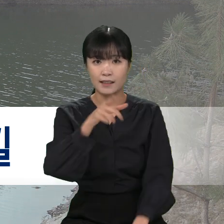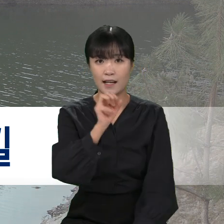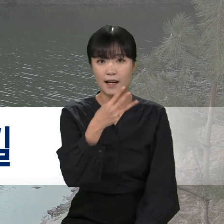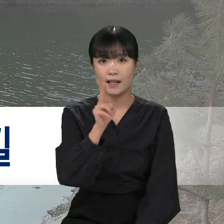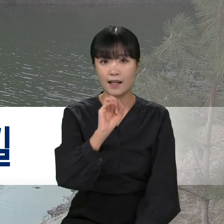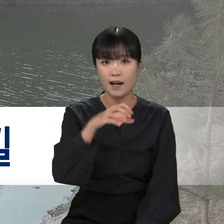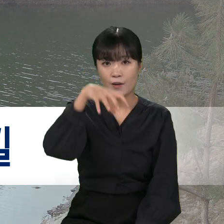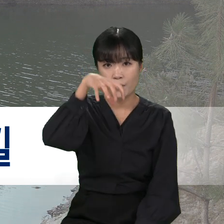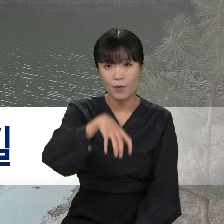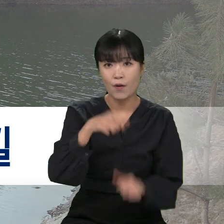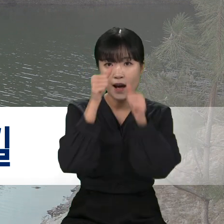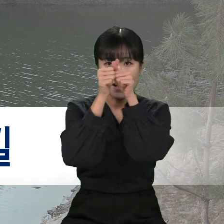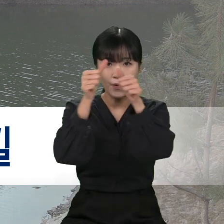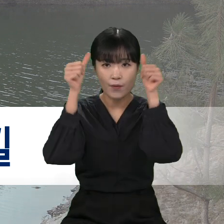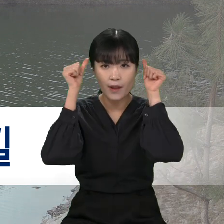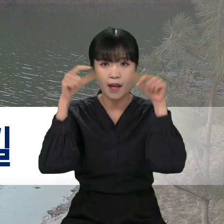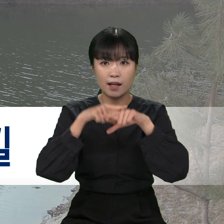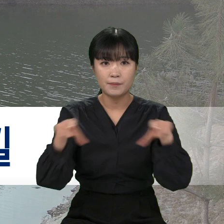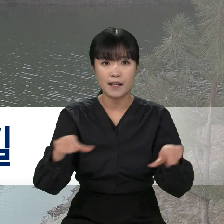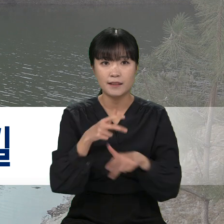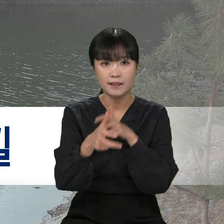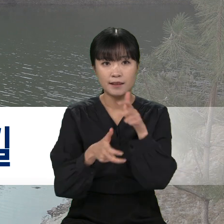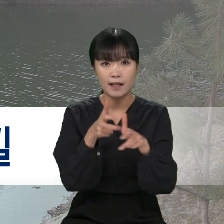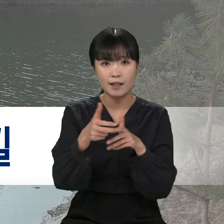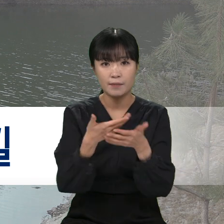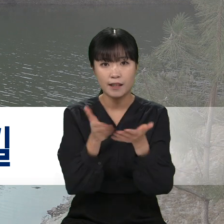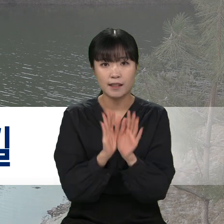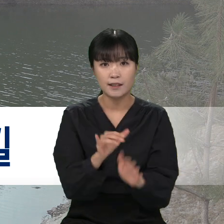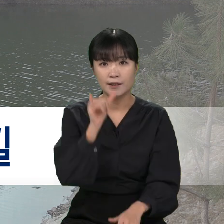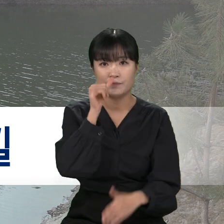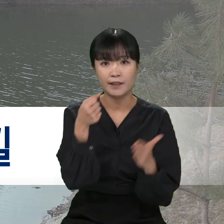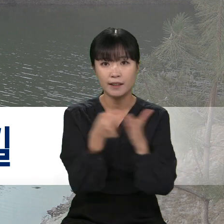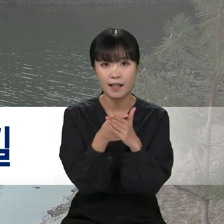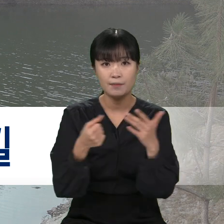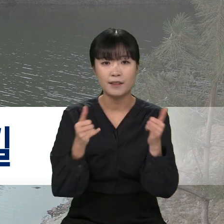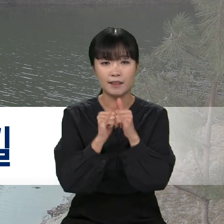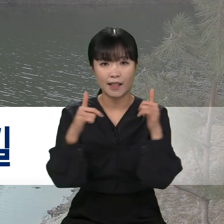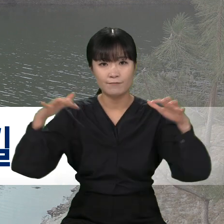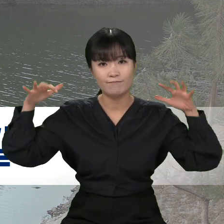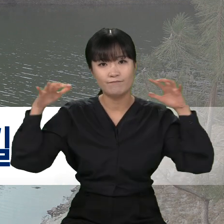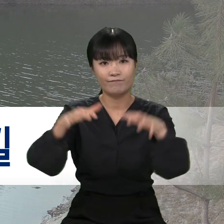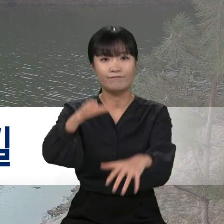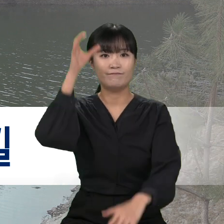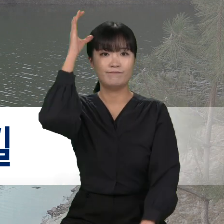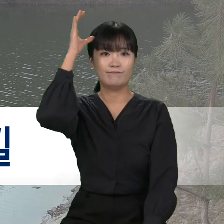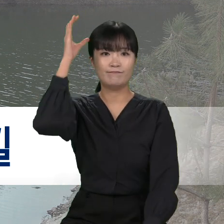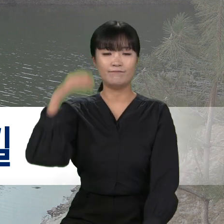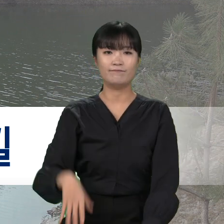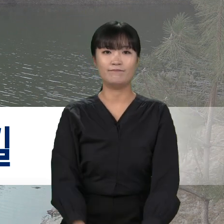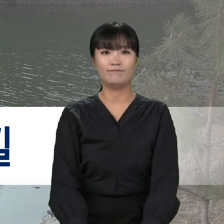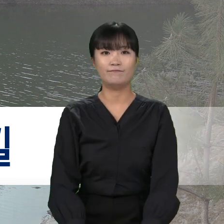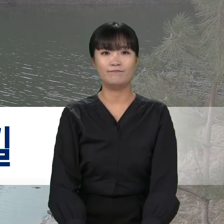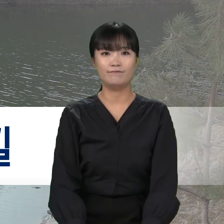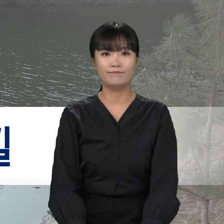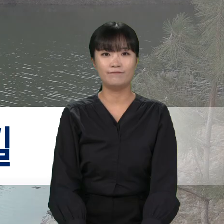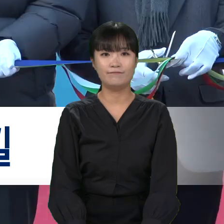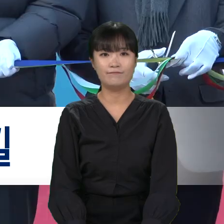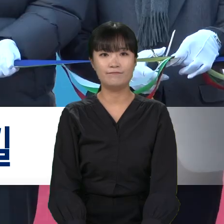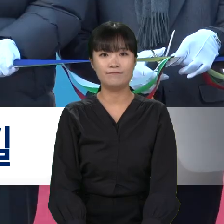한동대와 영일만 일반 산업 단지도 위치하고 있는만큼 많은 사람들이이 둘레를 찾을 것으로